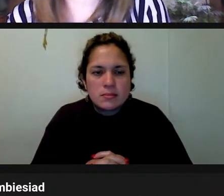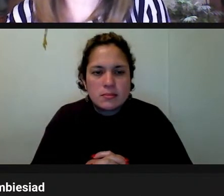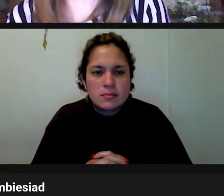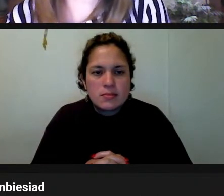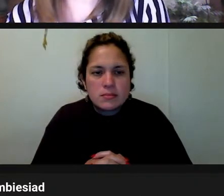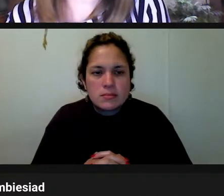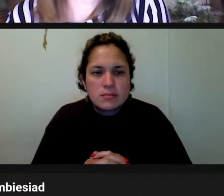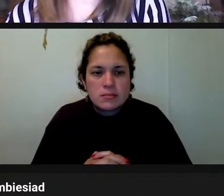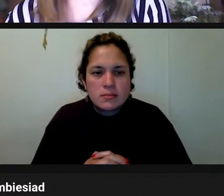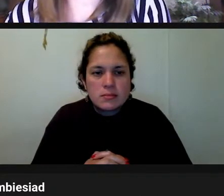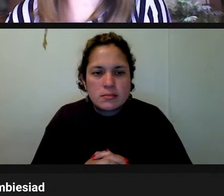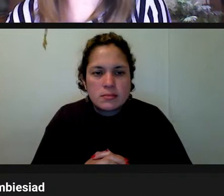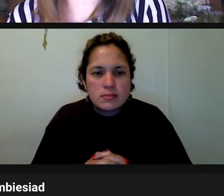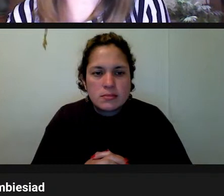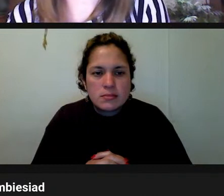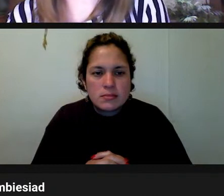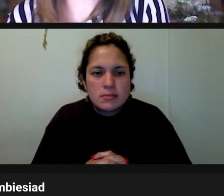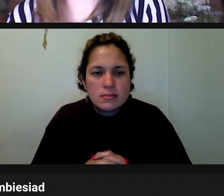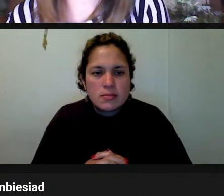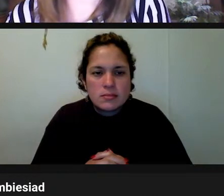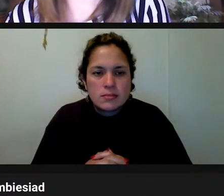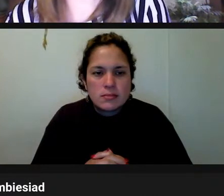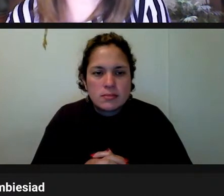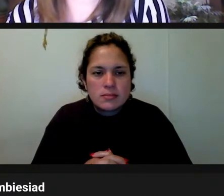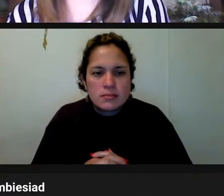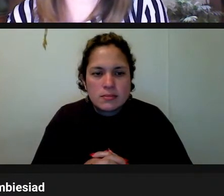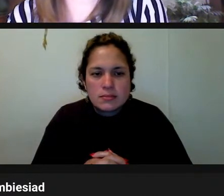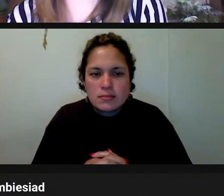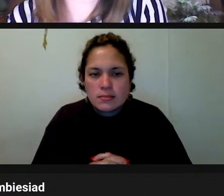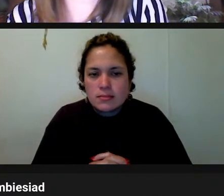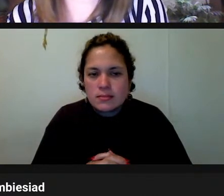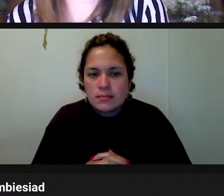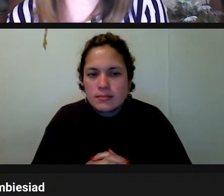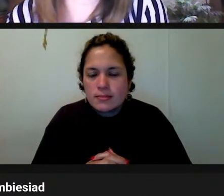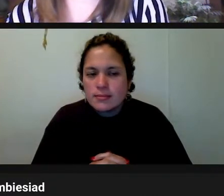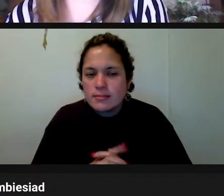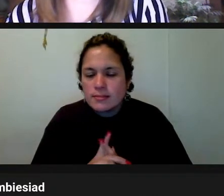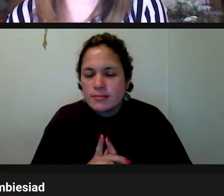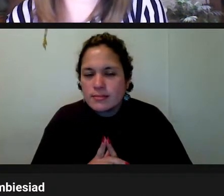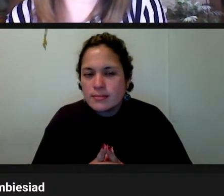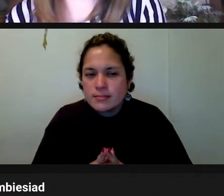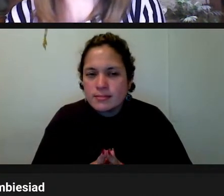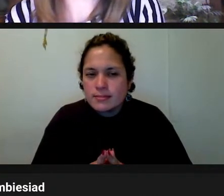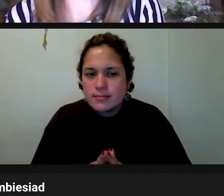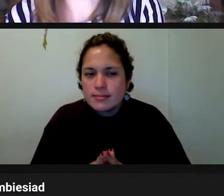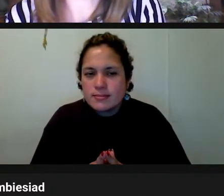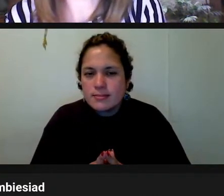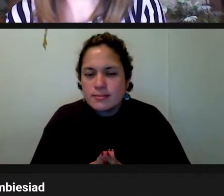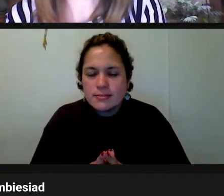pospolity i to nazwisko z pewnością pochodzi od wyrazu pospolitego Biesiada właśnie.